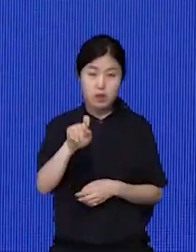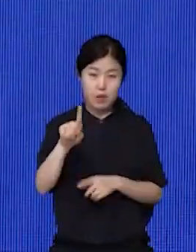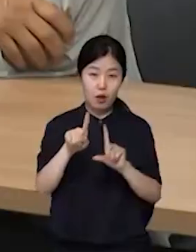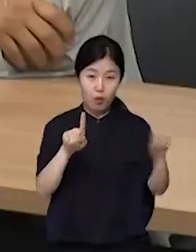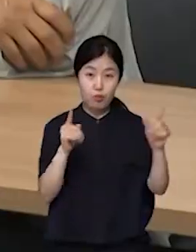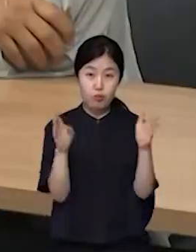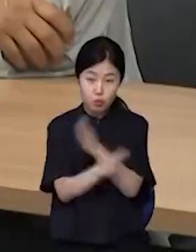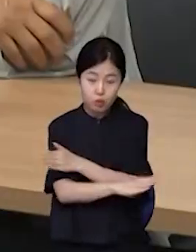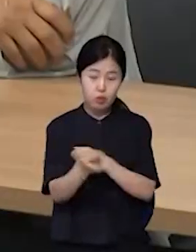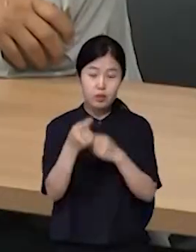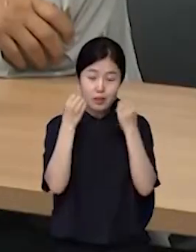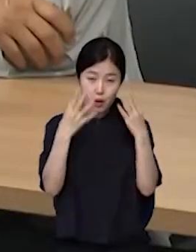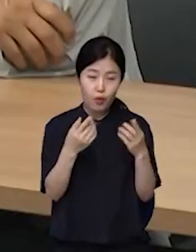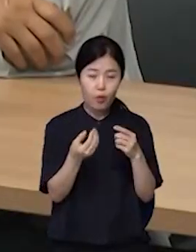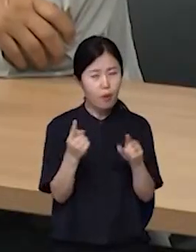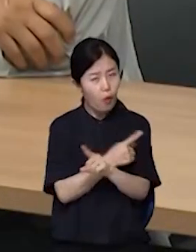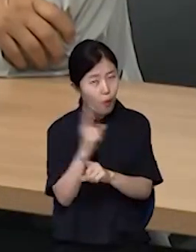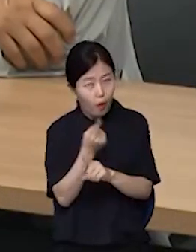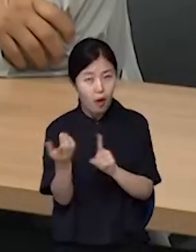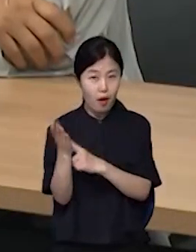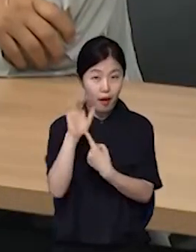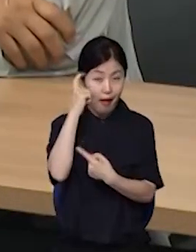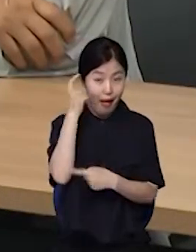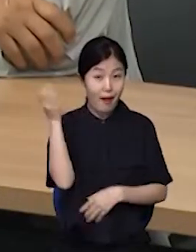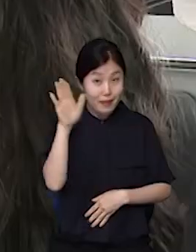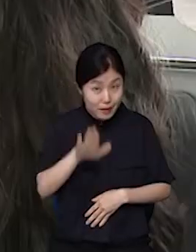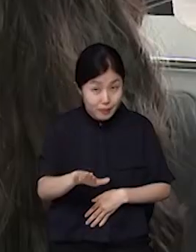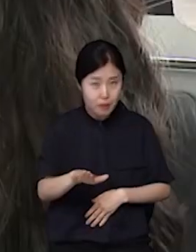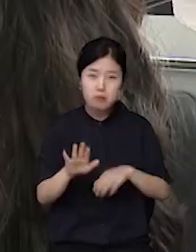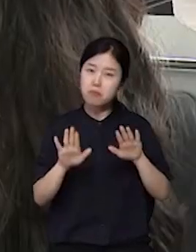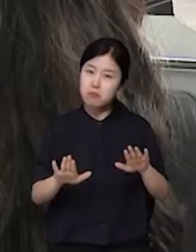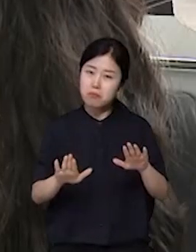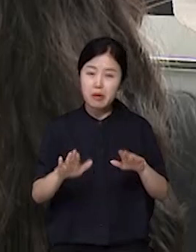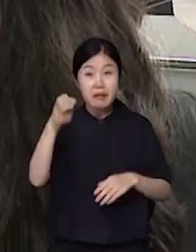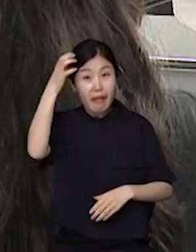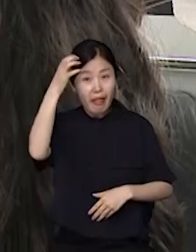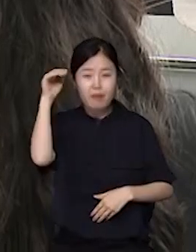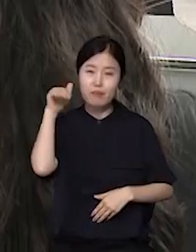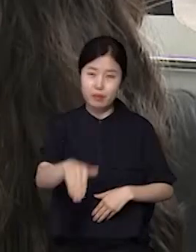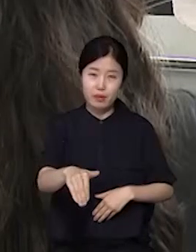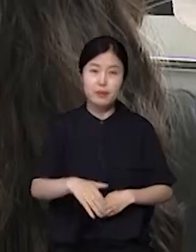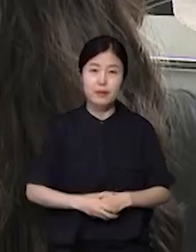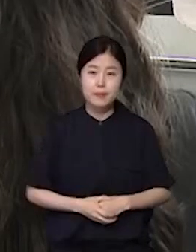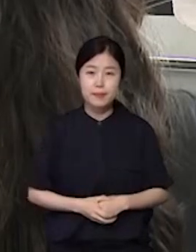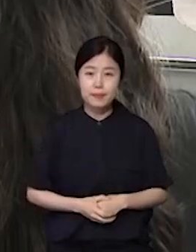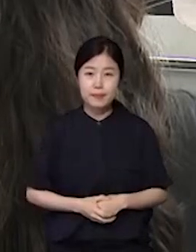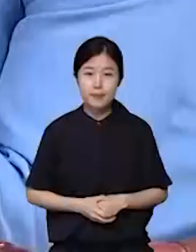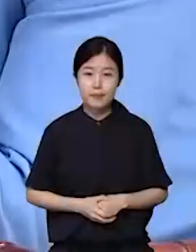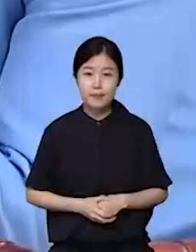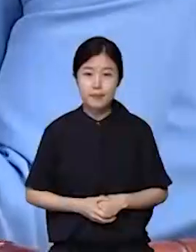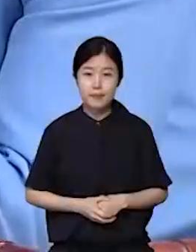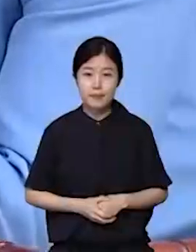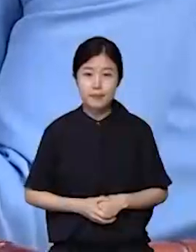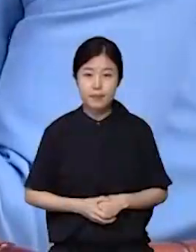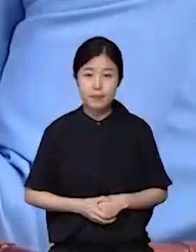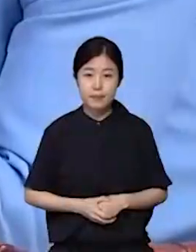밝혔지만 실질적 변화와 혁신에 대한 기대감은 갈수록 떨어지고 있습니다. KBC 이상원입니다.